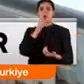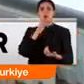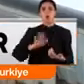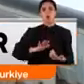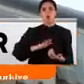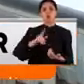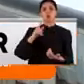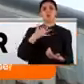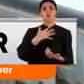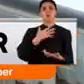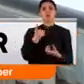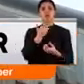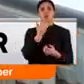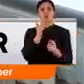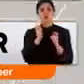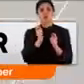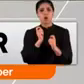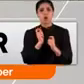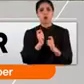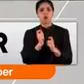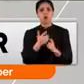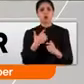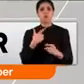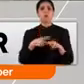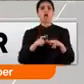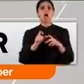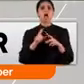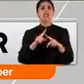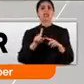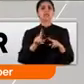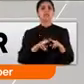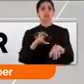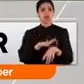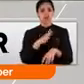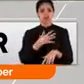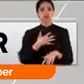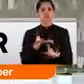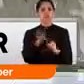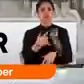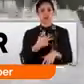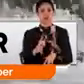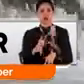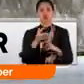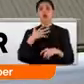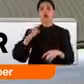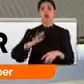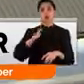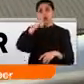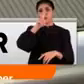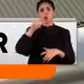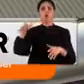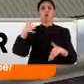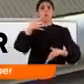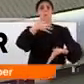burnu tıkanıyor, nefes almakta zorluk çekiyor. Astımım var, tozun yüzüne doğru düzgün nefes alın. Arnavutköy'de mahalle